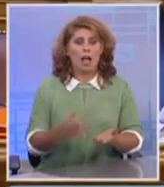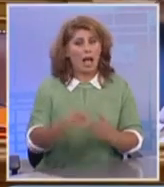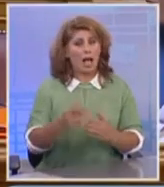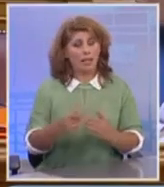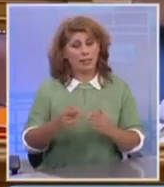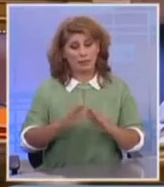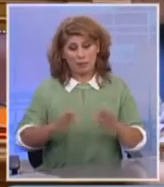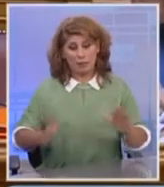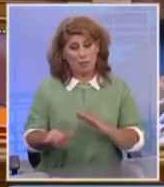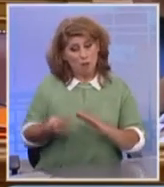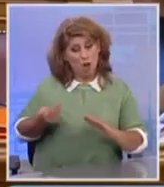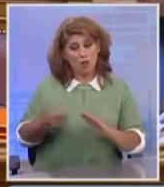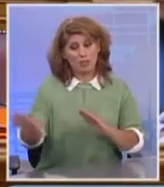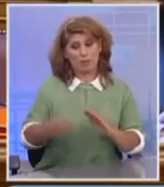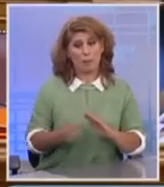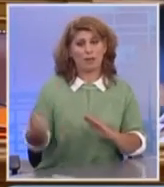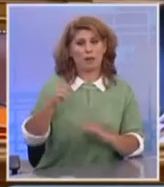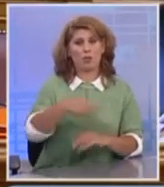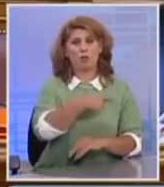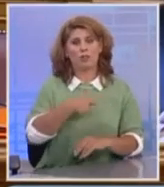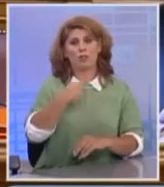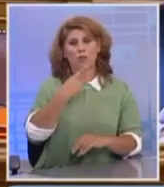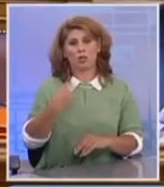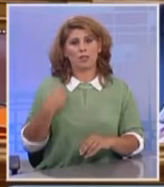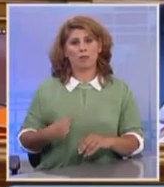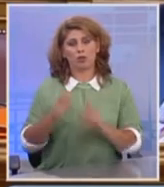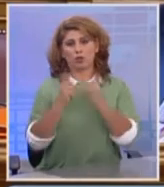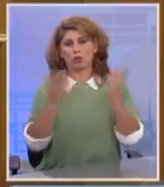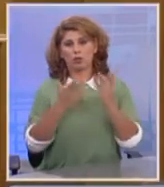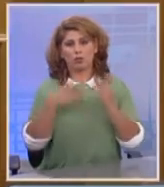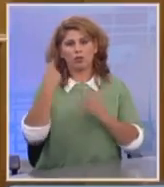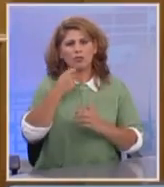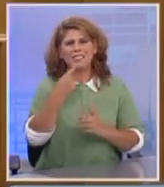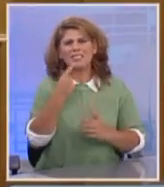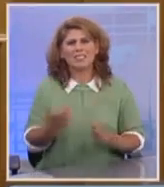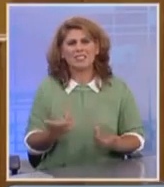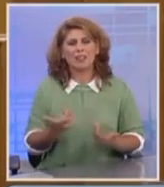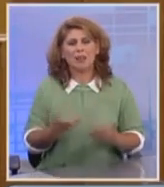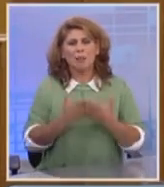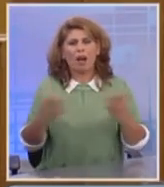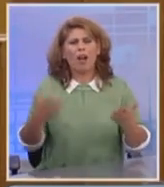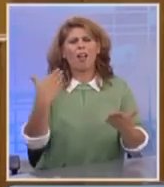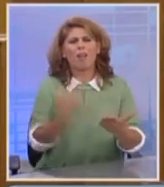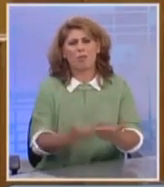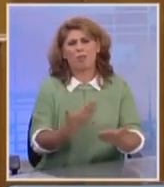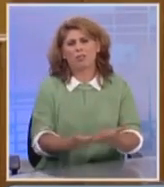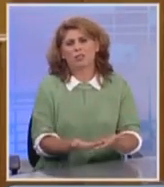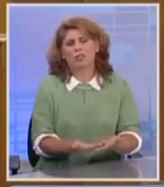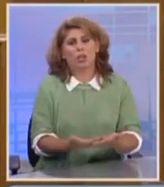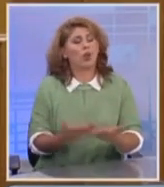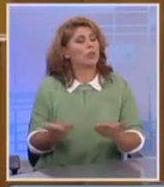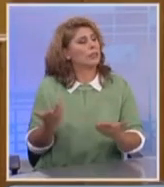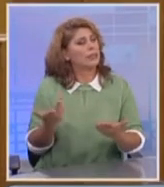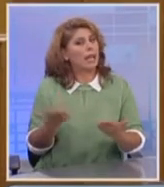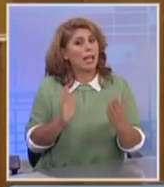νωρίς αύριο» που λένε οι διευθυντές των δημοτικών σχολείων στους γονείς δεν είναι τίποτα άλλο παρά τρανή απόδειξη ότι